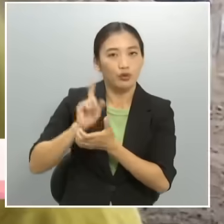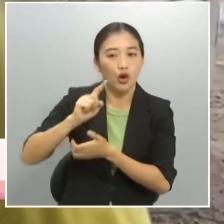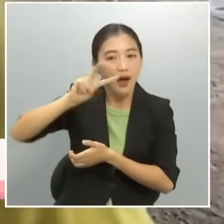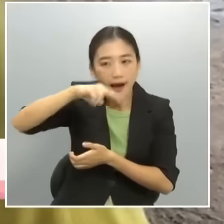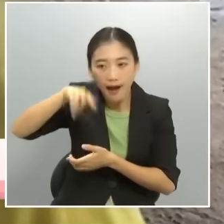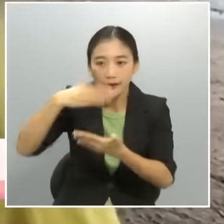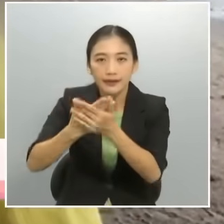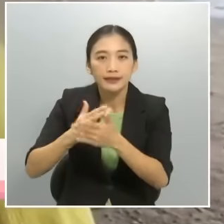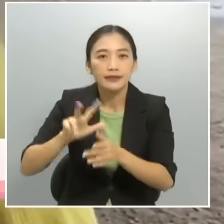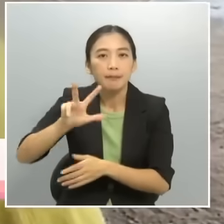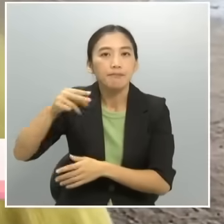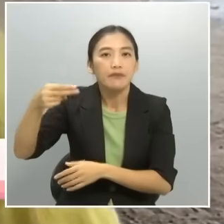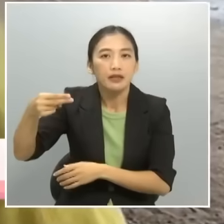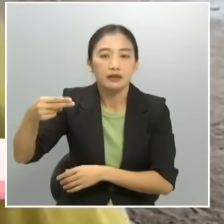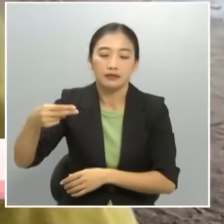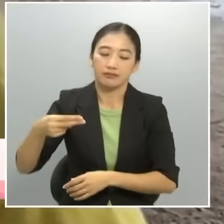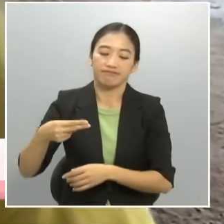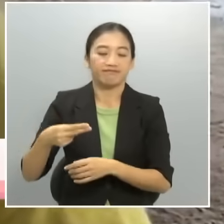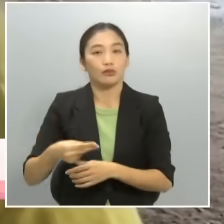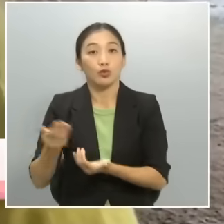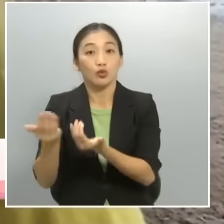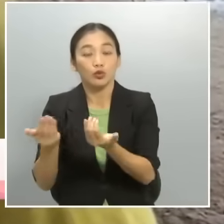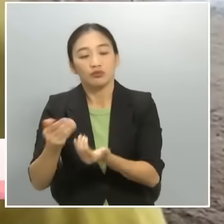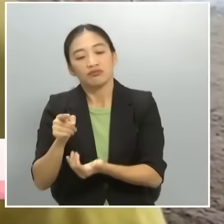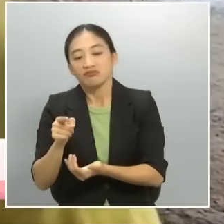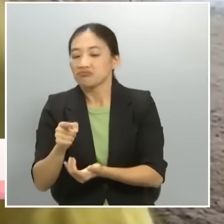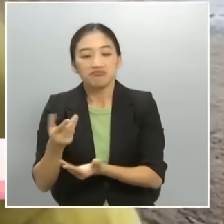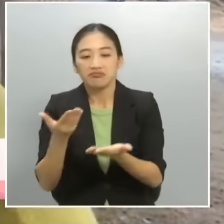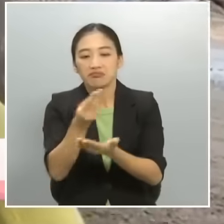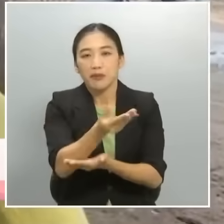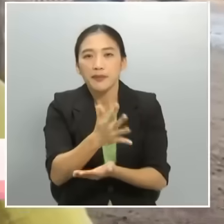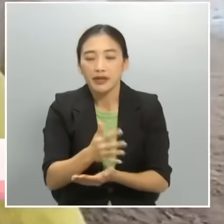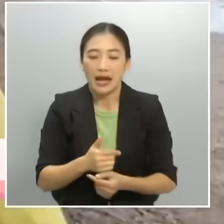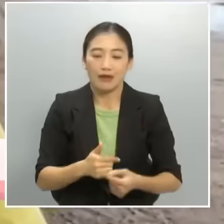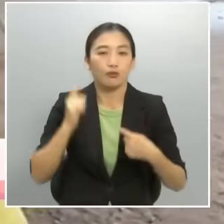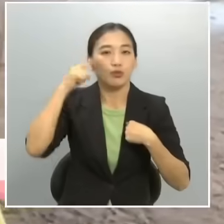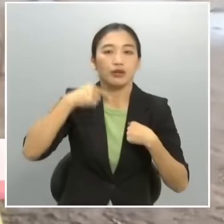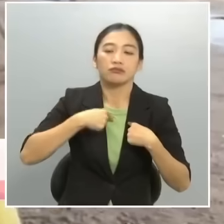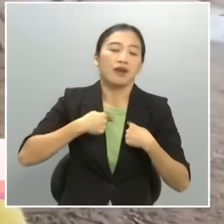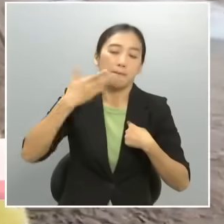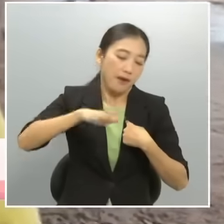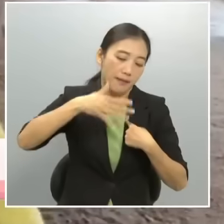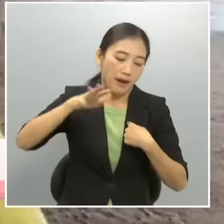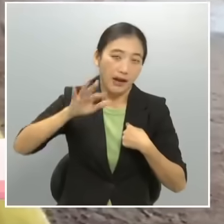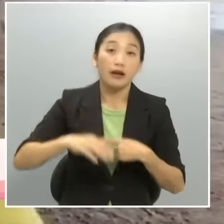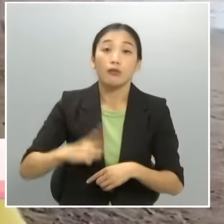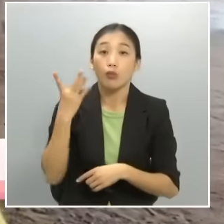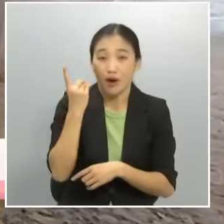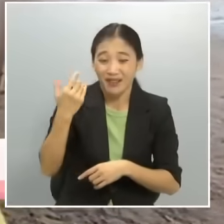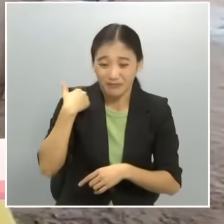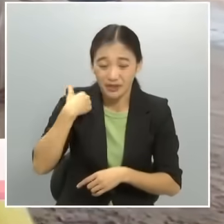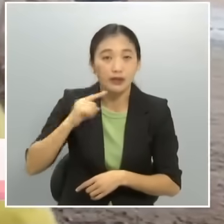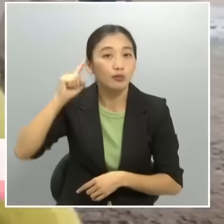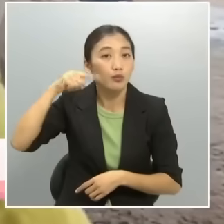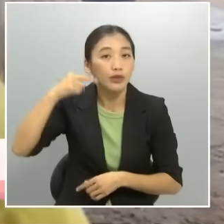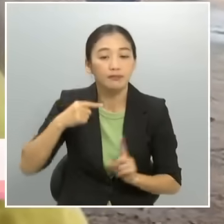ายไม่มีให้ทางฝ่ายหญิงก็ไล่ลูกชายเมื่อวานนี้ฝ่ายหญิงก็มาที่นี่พอไม่เจอใครก็มาต่อว่าแม่ว่าแ